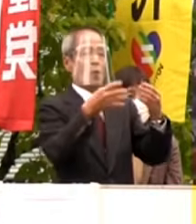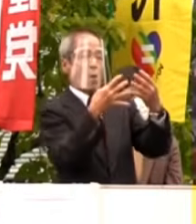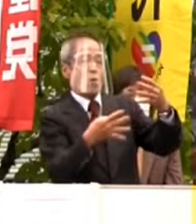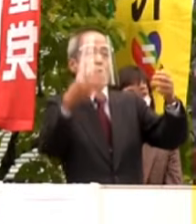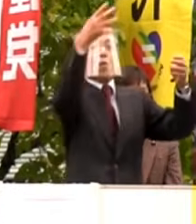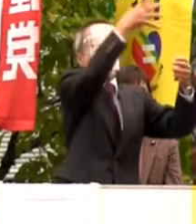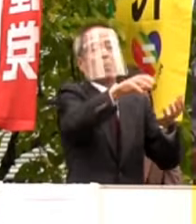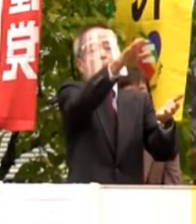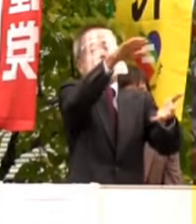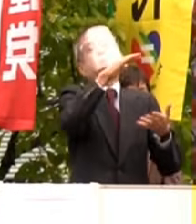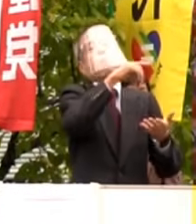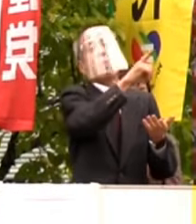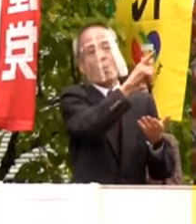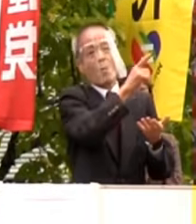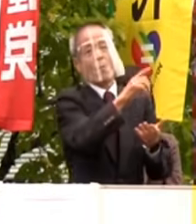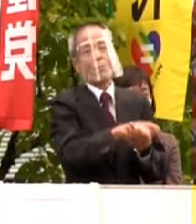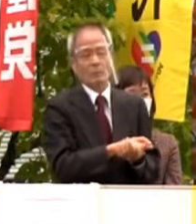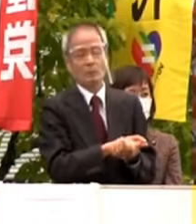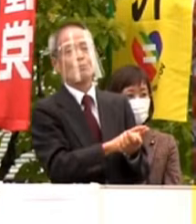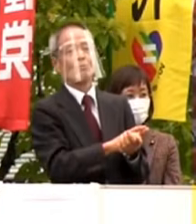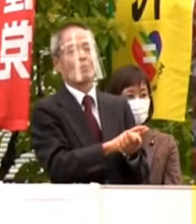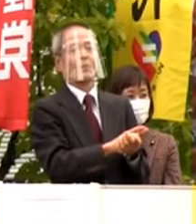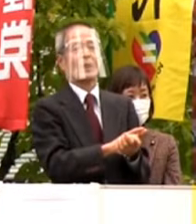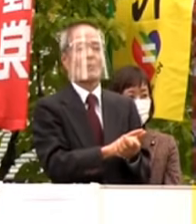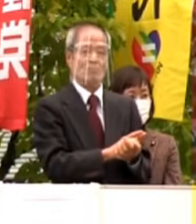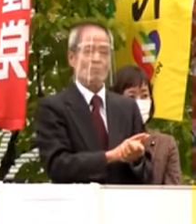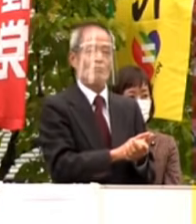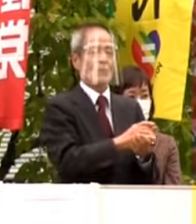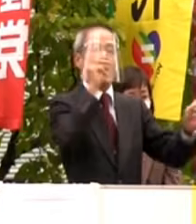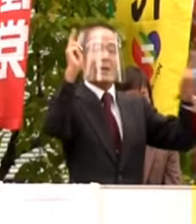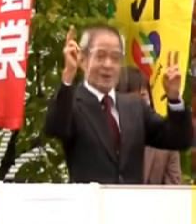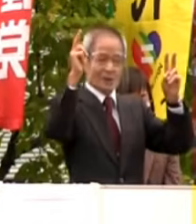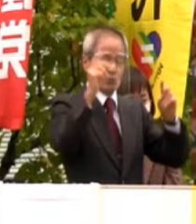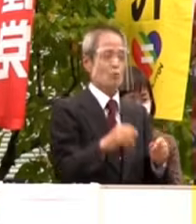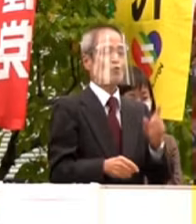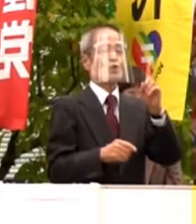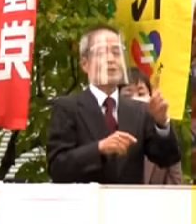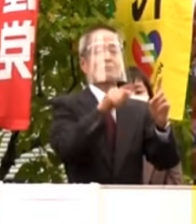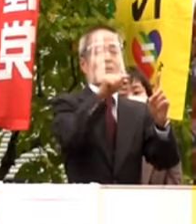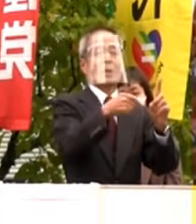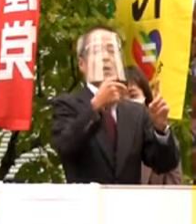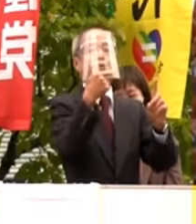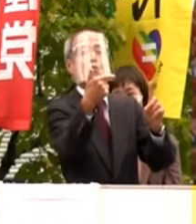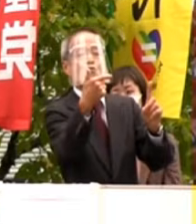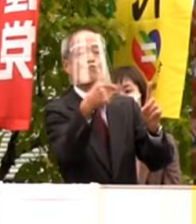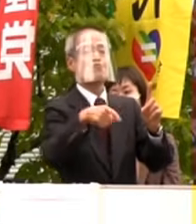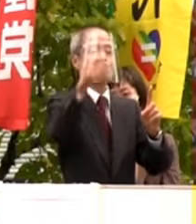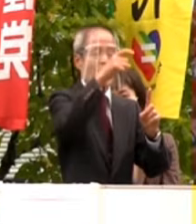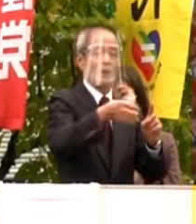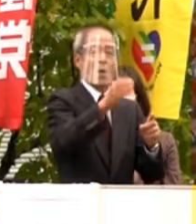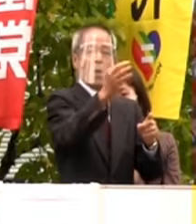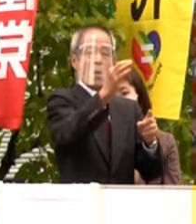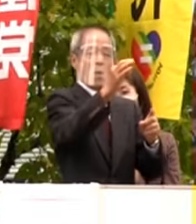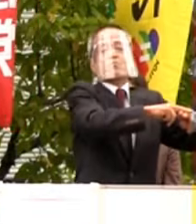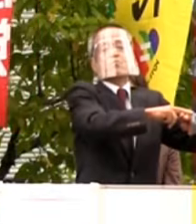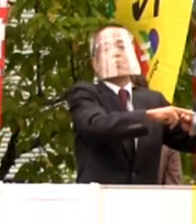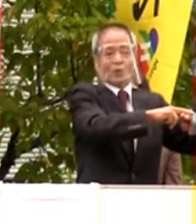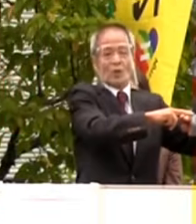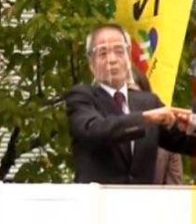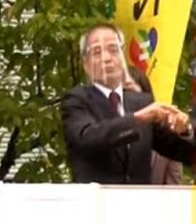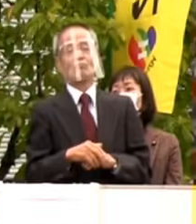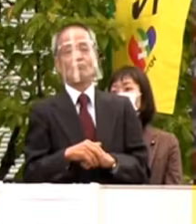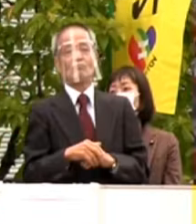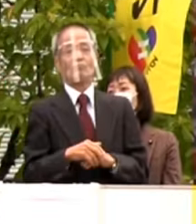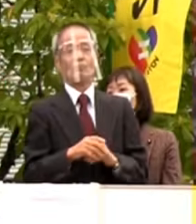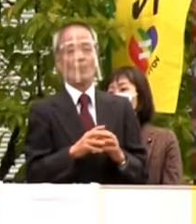業の儲けは 1.6 倍になり、内部留保溜め込み金は133兆円も増えたんです。ところ